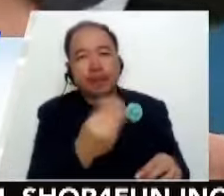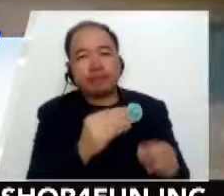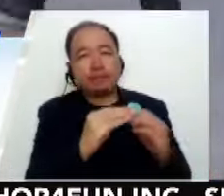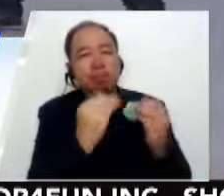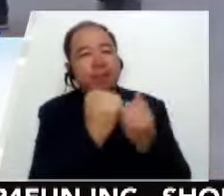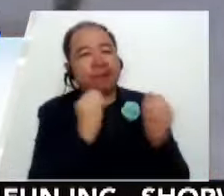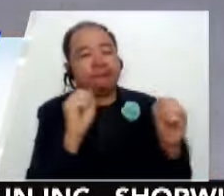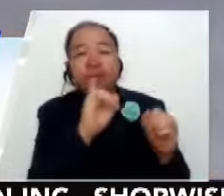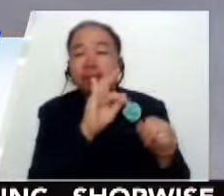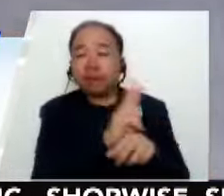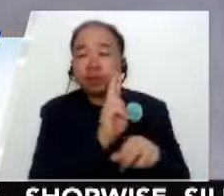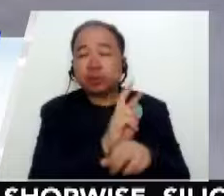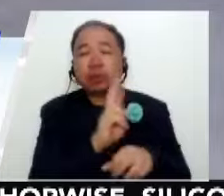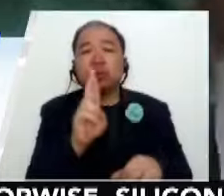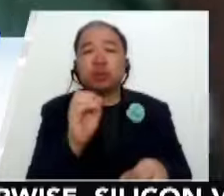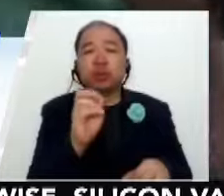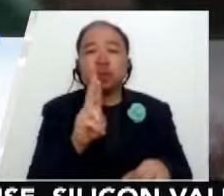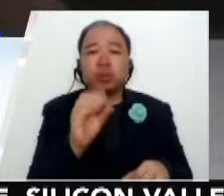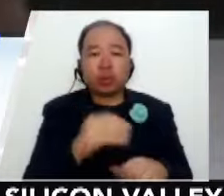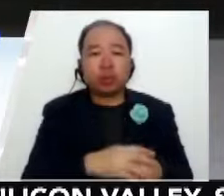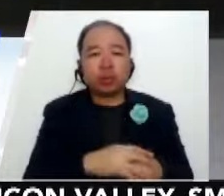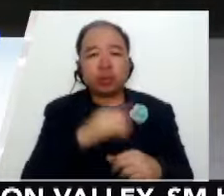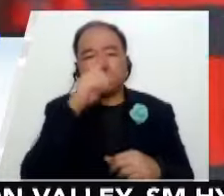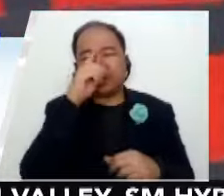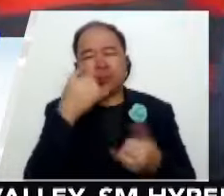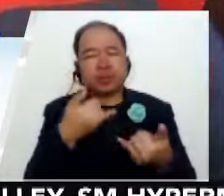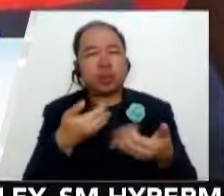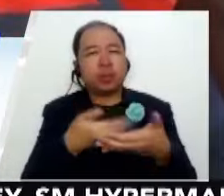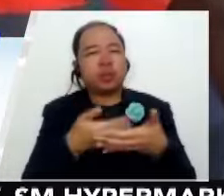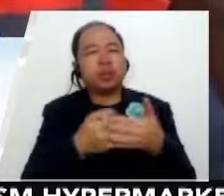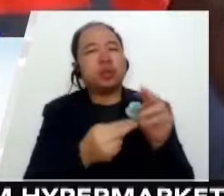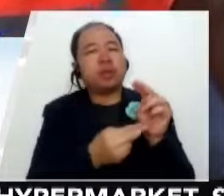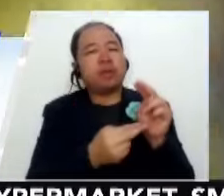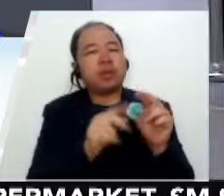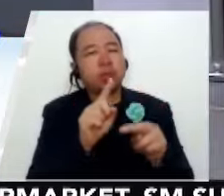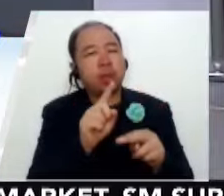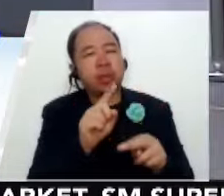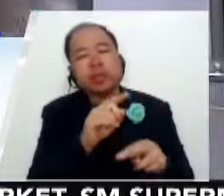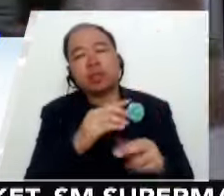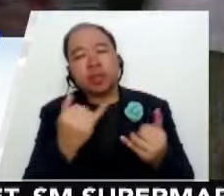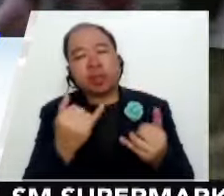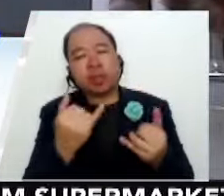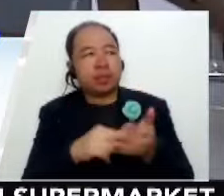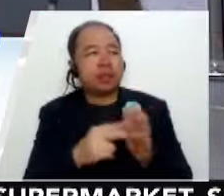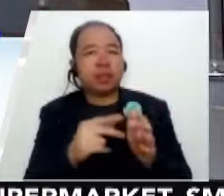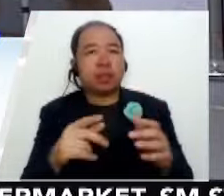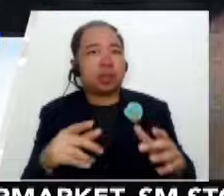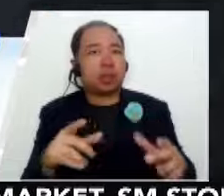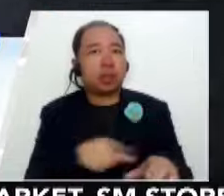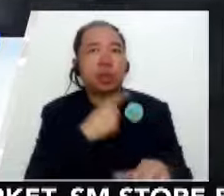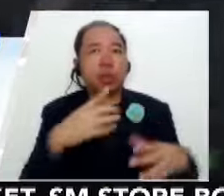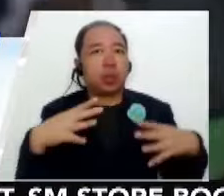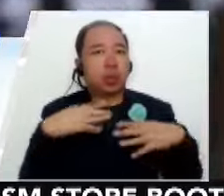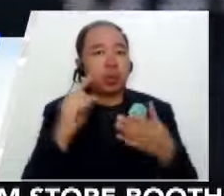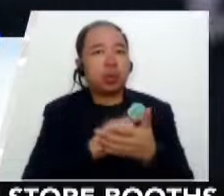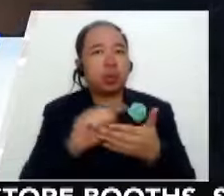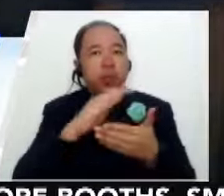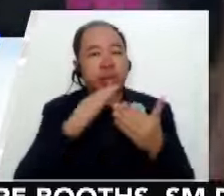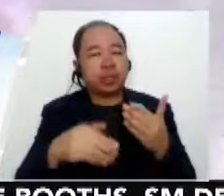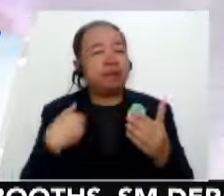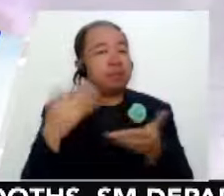sasakyan. Dahil malapit ng undas long weekend, kaya pa-peak season na. Bukod sa pagkain, magbaon din daw ng